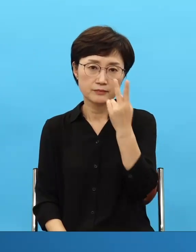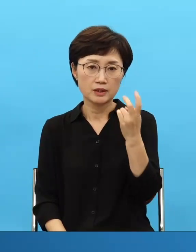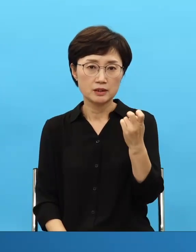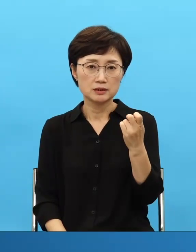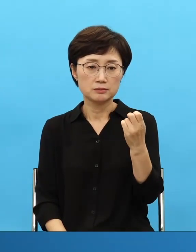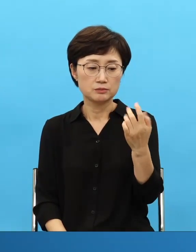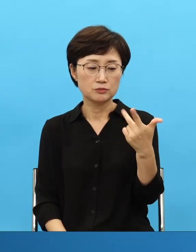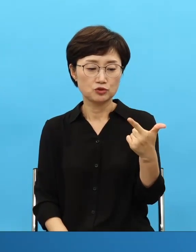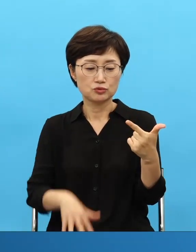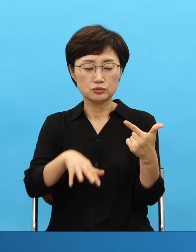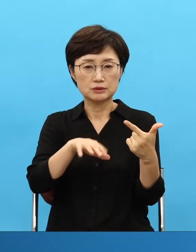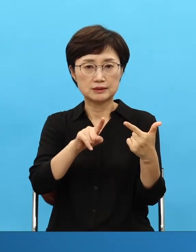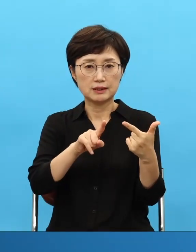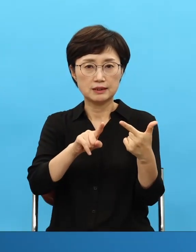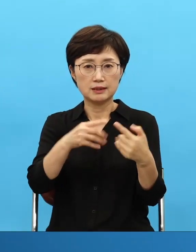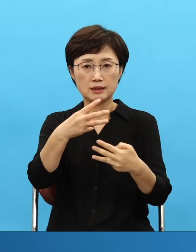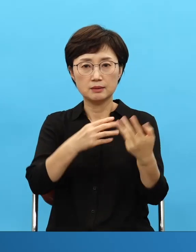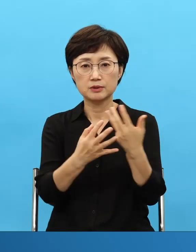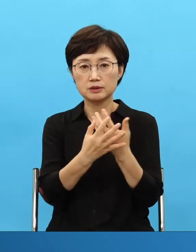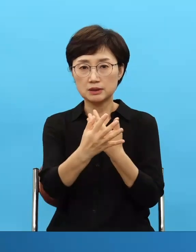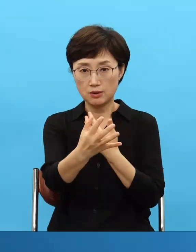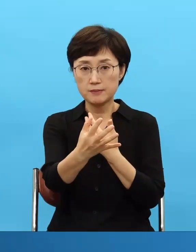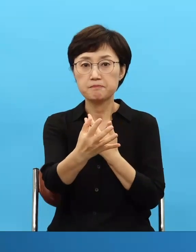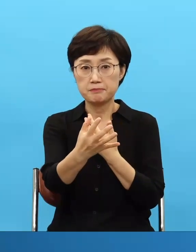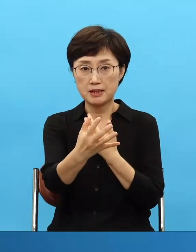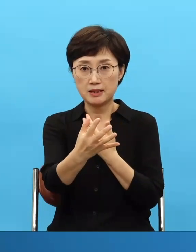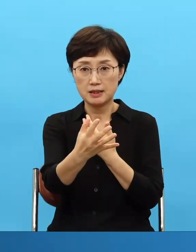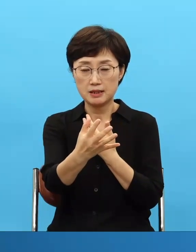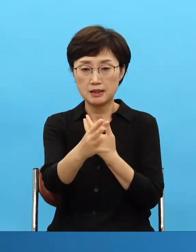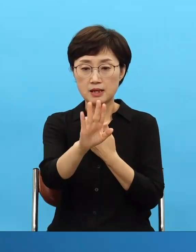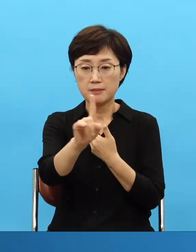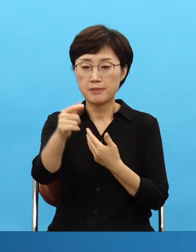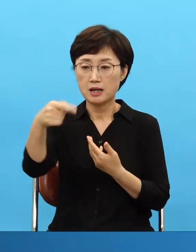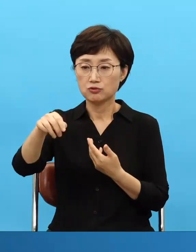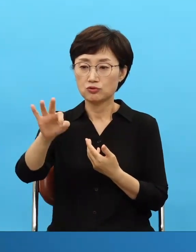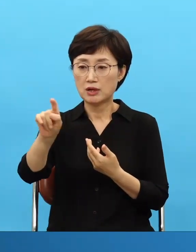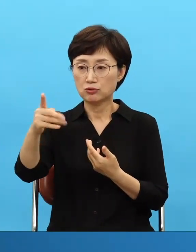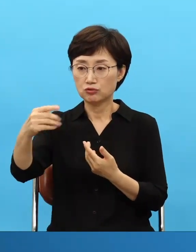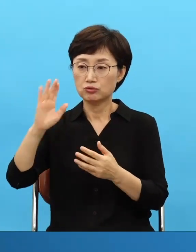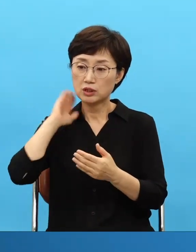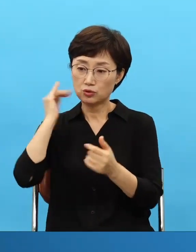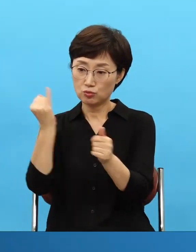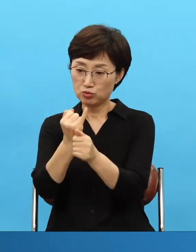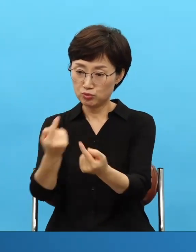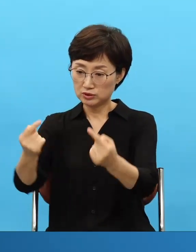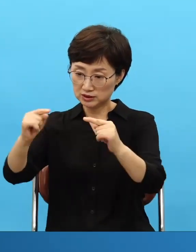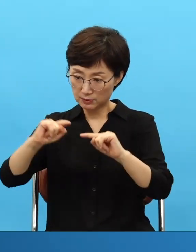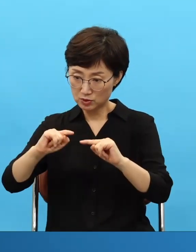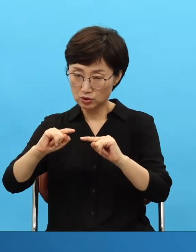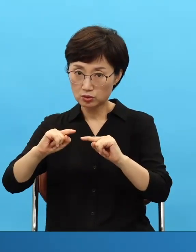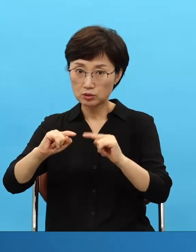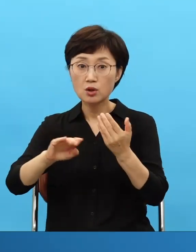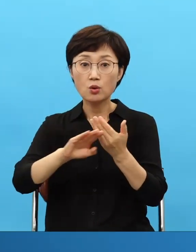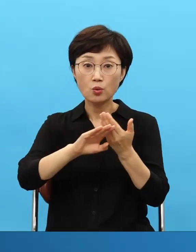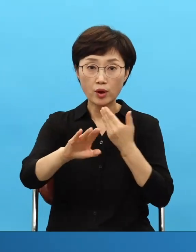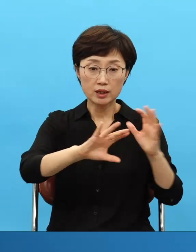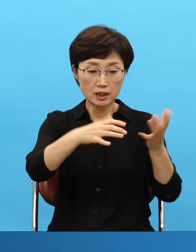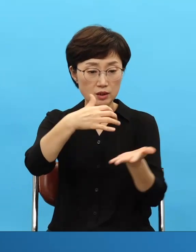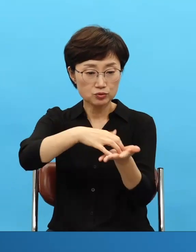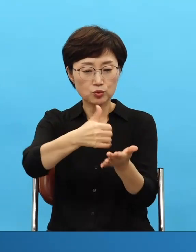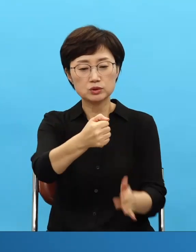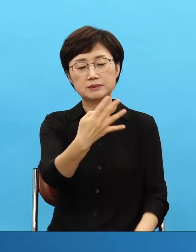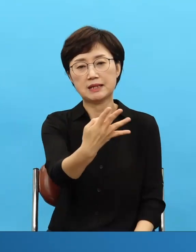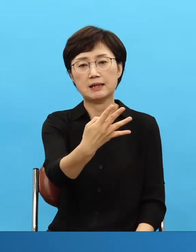제26차 2023 세계 랩넌트 대회가 바누아투 대통령 내외를 비롯한 54개국 3만 1천여 명이 참여한